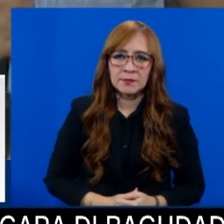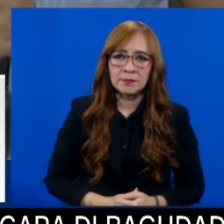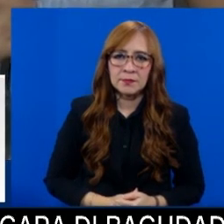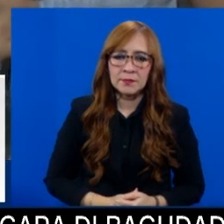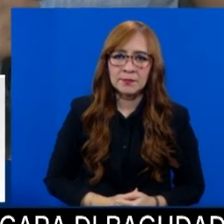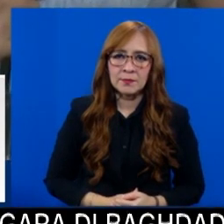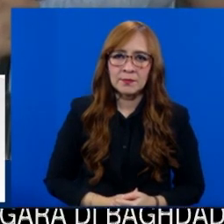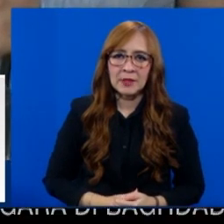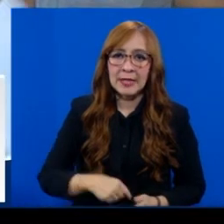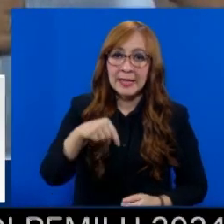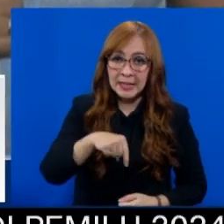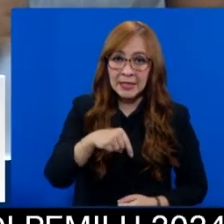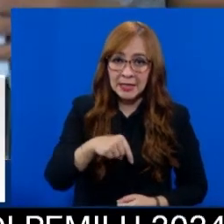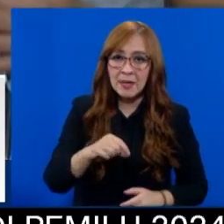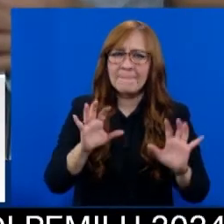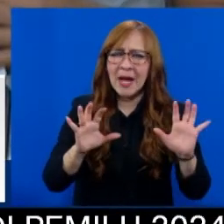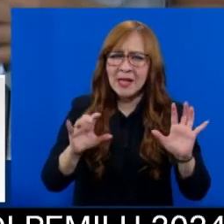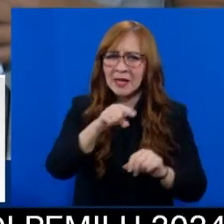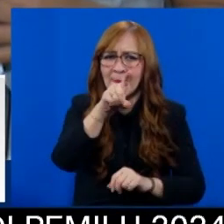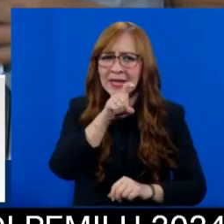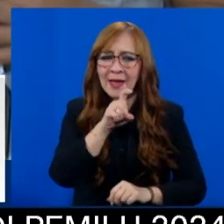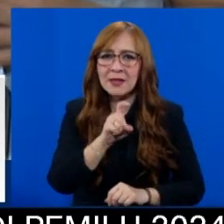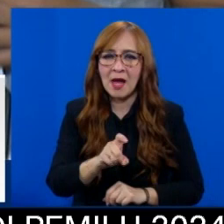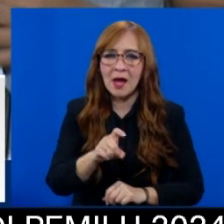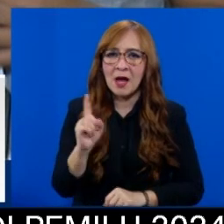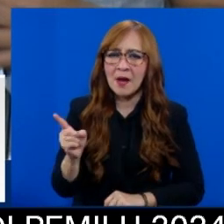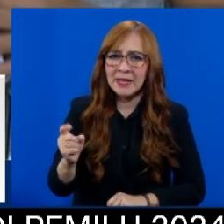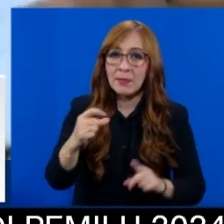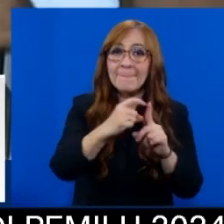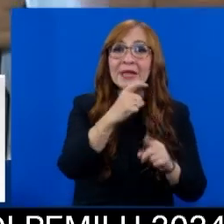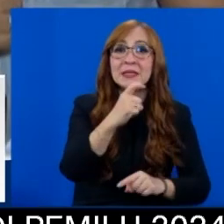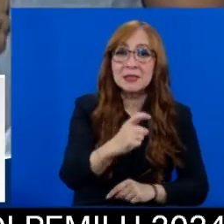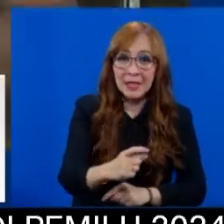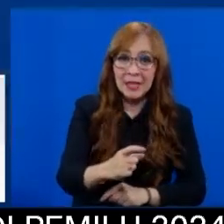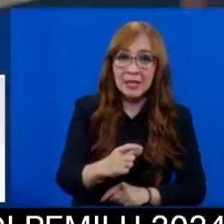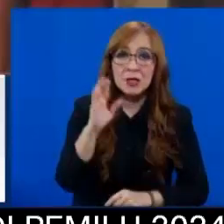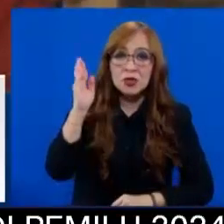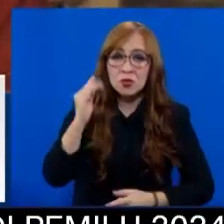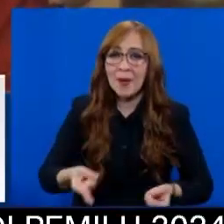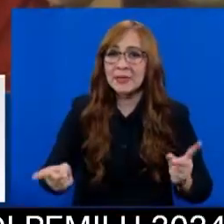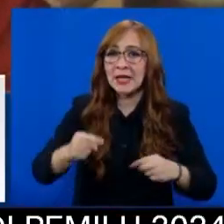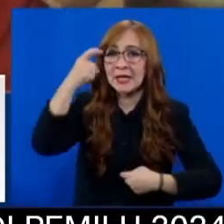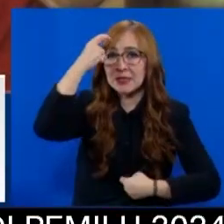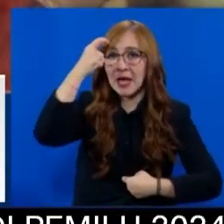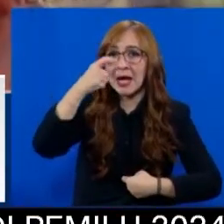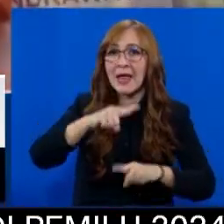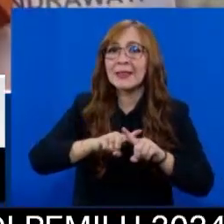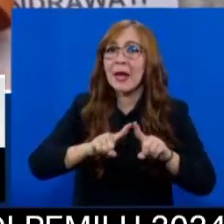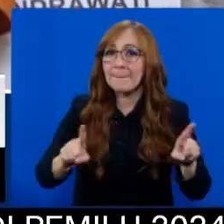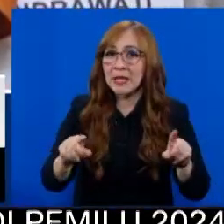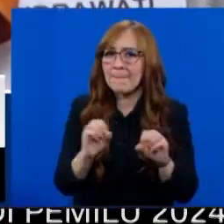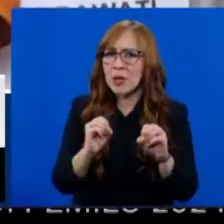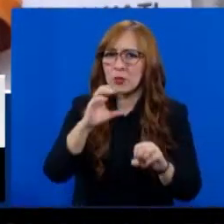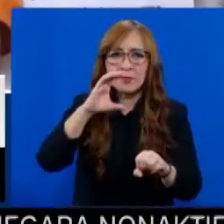Ya, ini memang yang menjadi pertanyaan banyak pihak, kenapa Putri Chandra statusnya yang sudah sebagai tersangka belum juga ditahan. Tapi kalau melihat